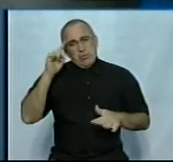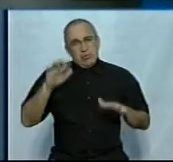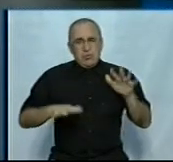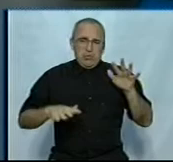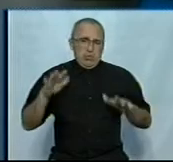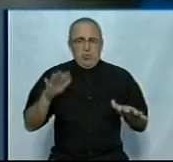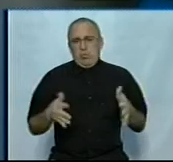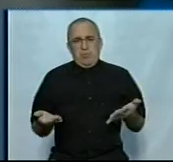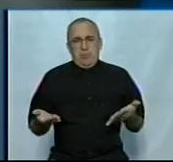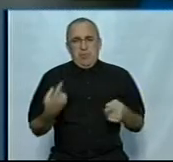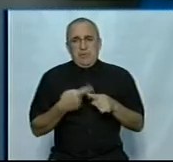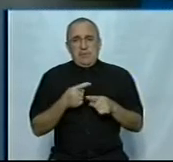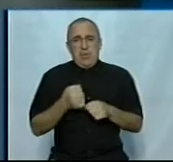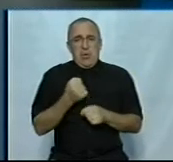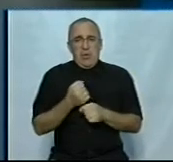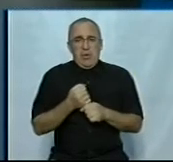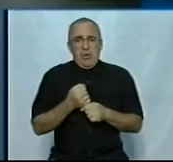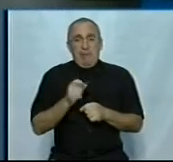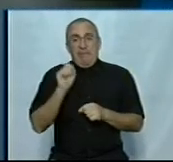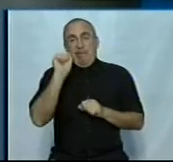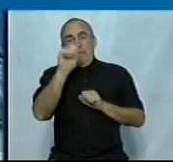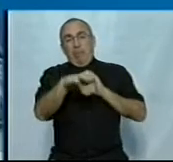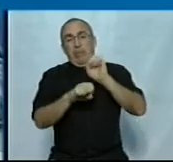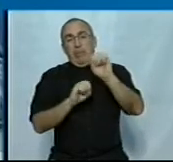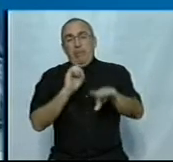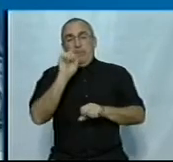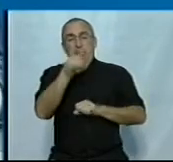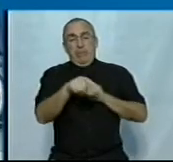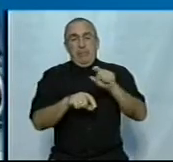це роблять спеціальні вкиди для того, щоб